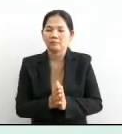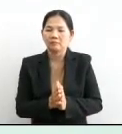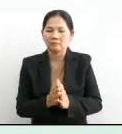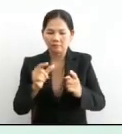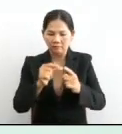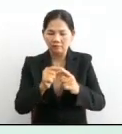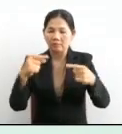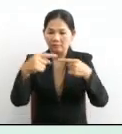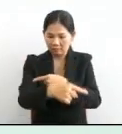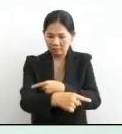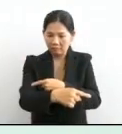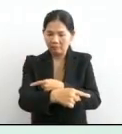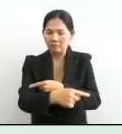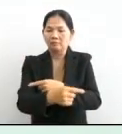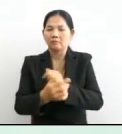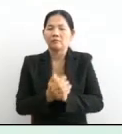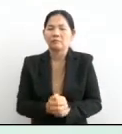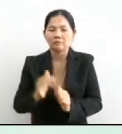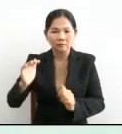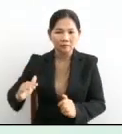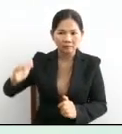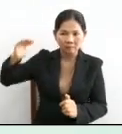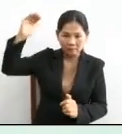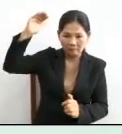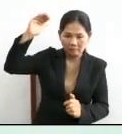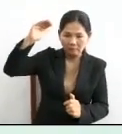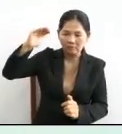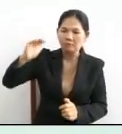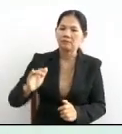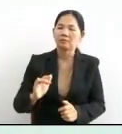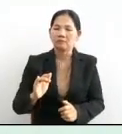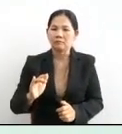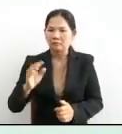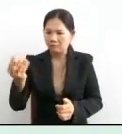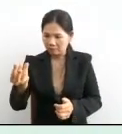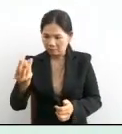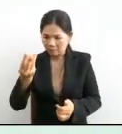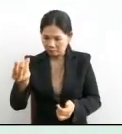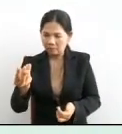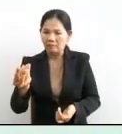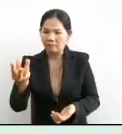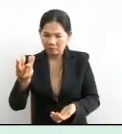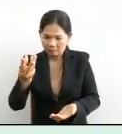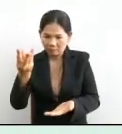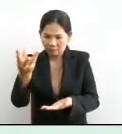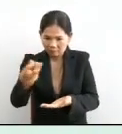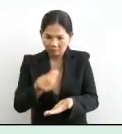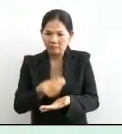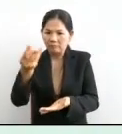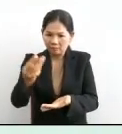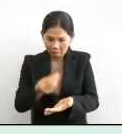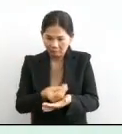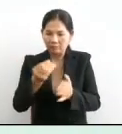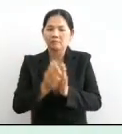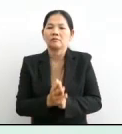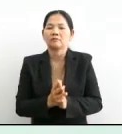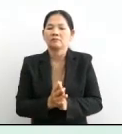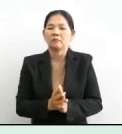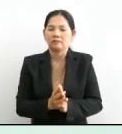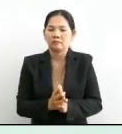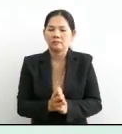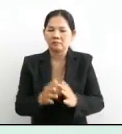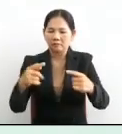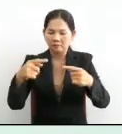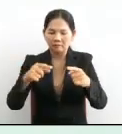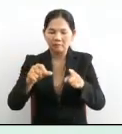để sạp nâng phía phố chấm nồi bấy cho rộp vế vạch chân